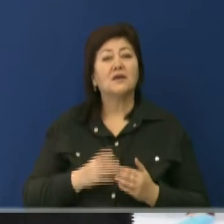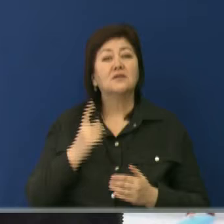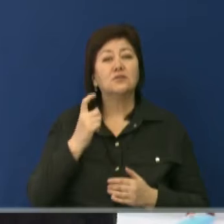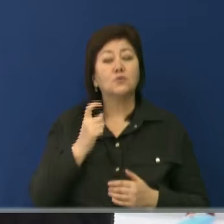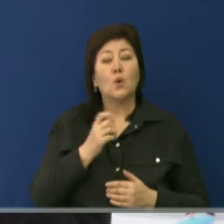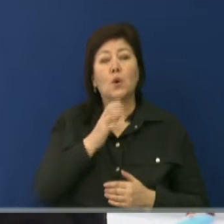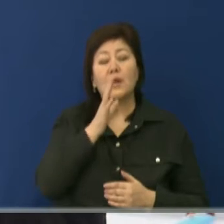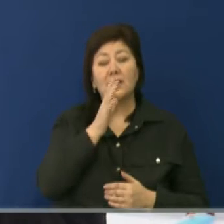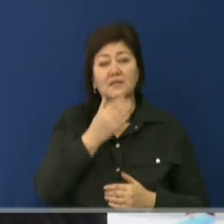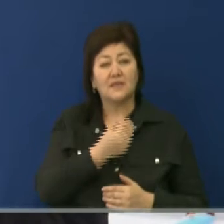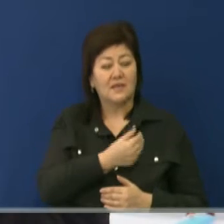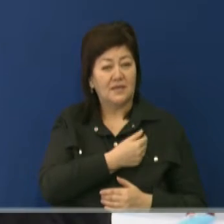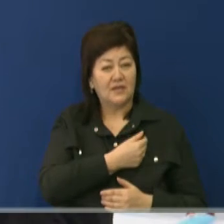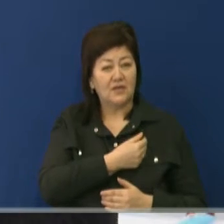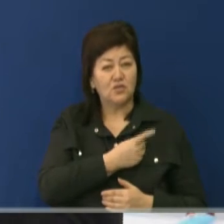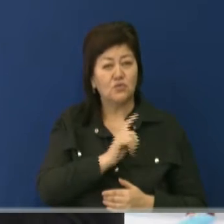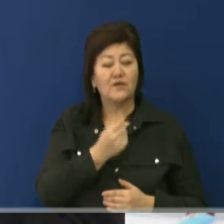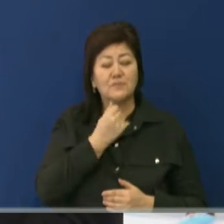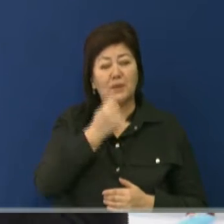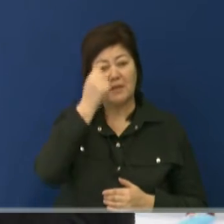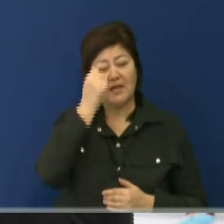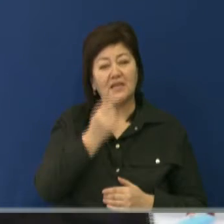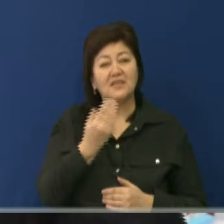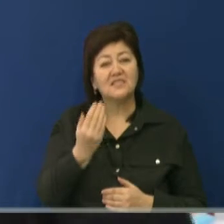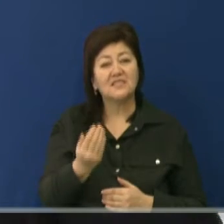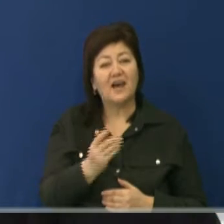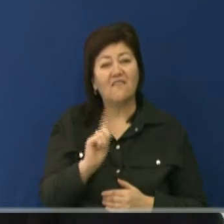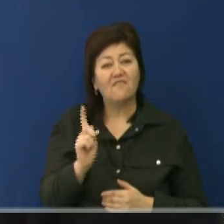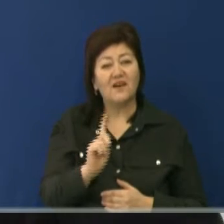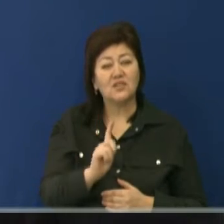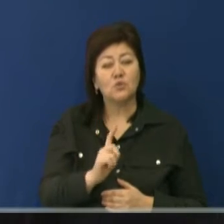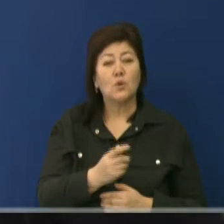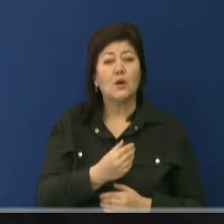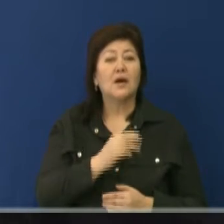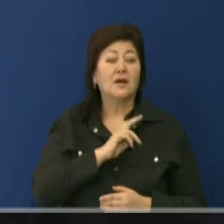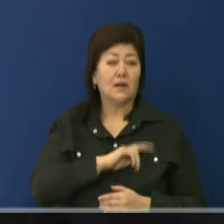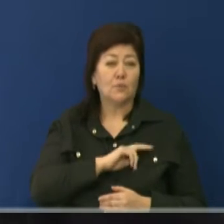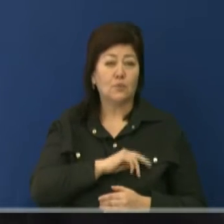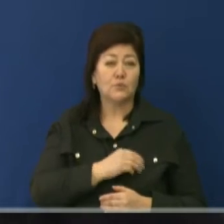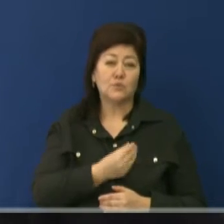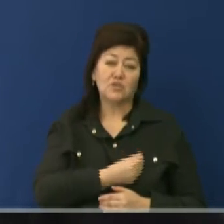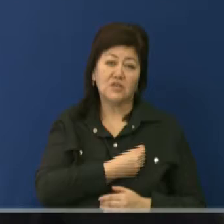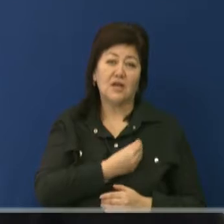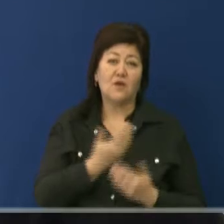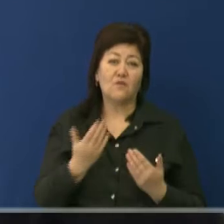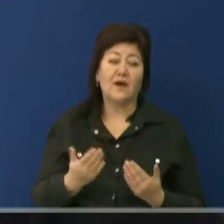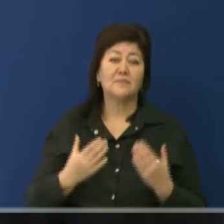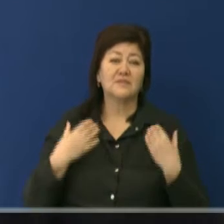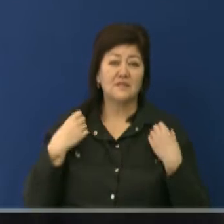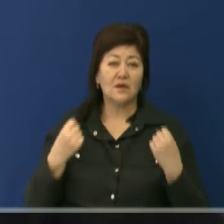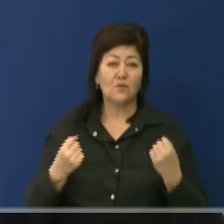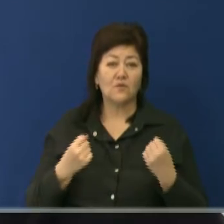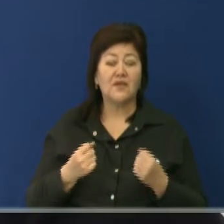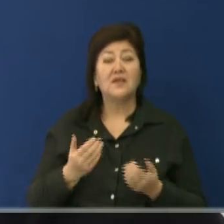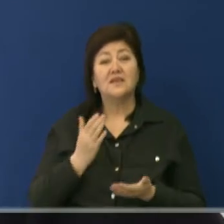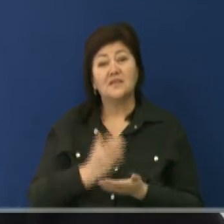алаңдайды. Біз сіздің бапкерлердің алғашқысы болып, 100-ге жетіп, мерейтойыңызды атап өтуіңізге тілектеспіз. Бұл үшін барлық